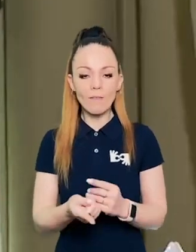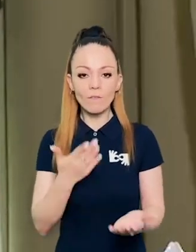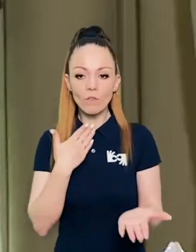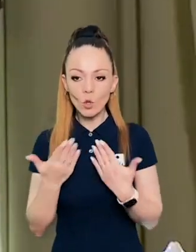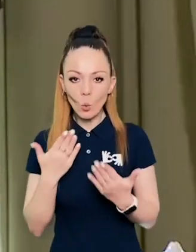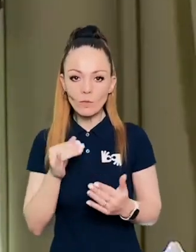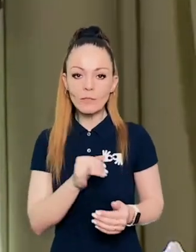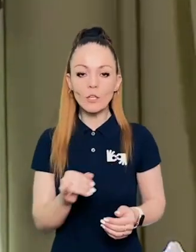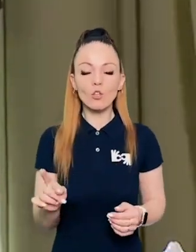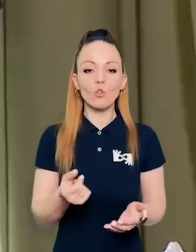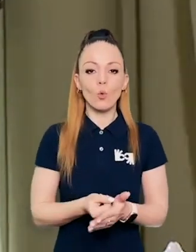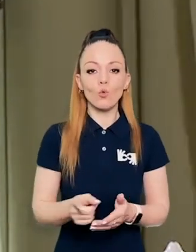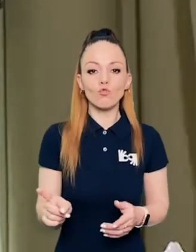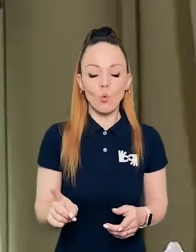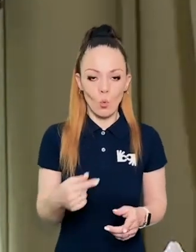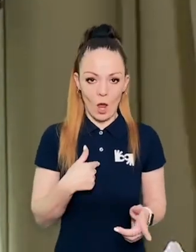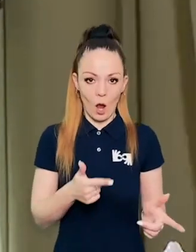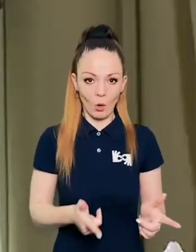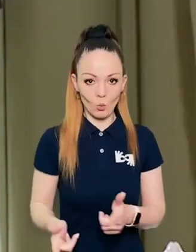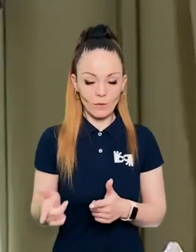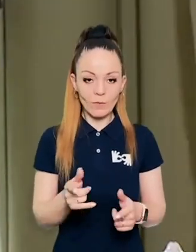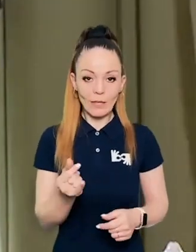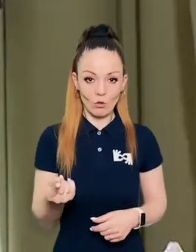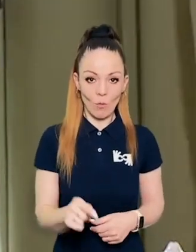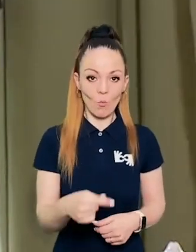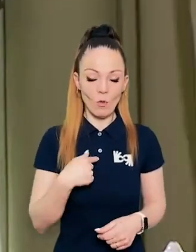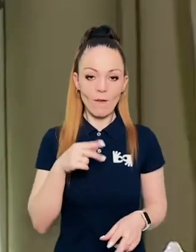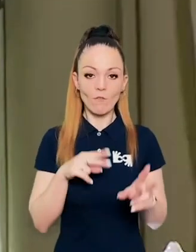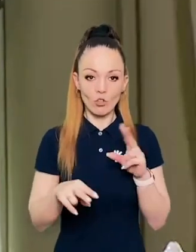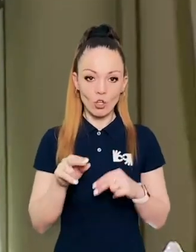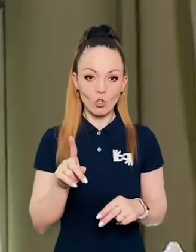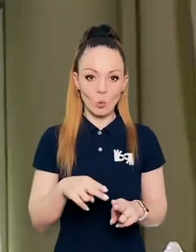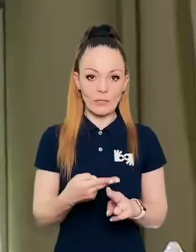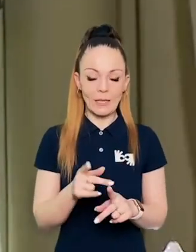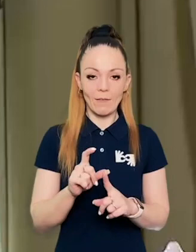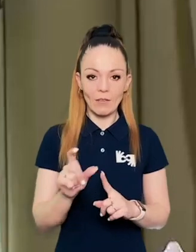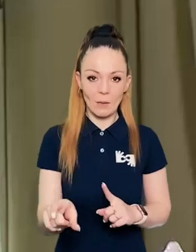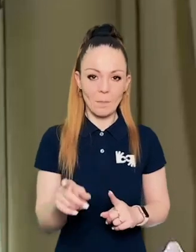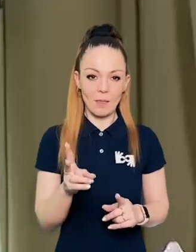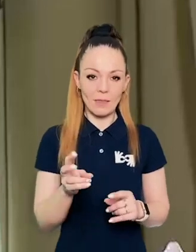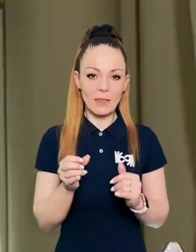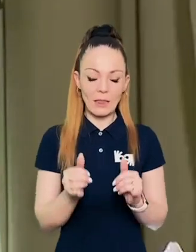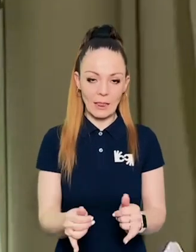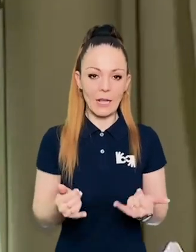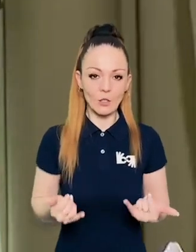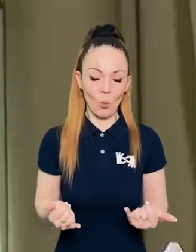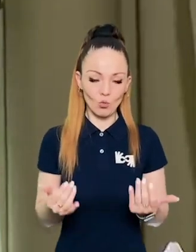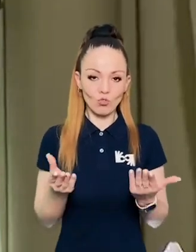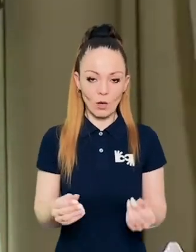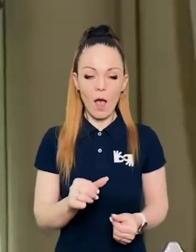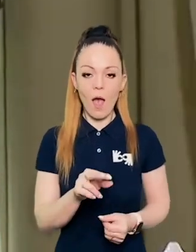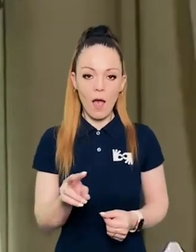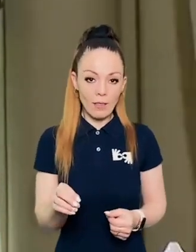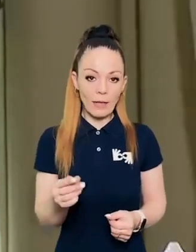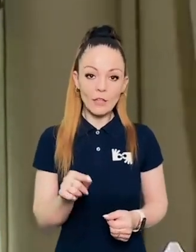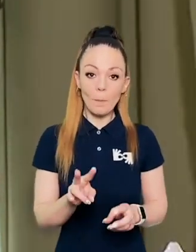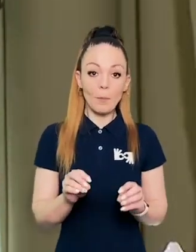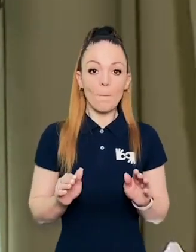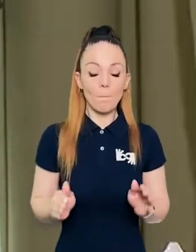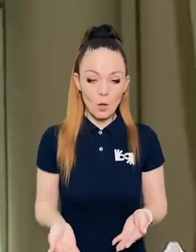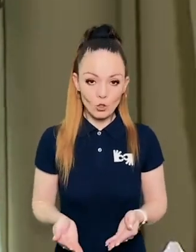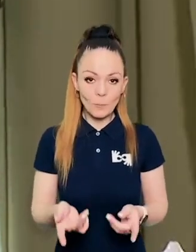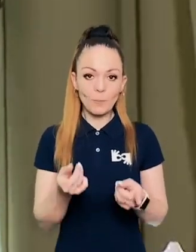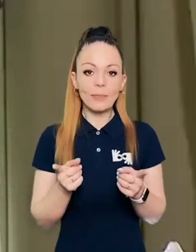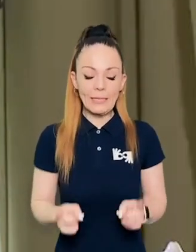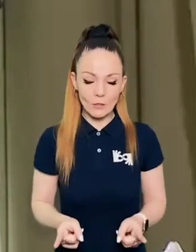як відноситись і до чого готувався. І тому я вважаю, що це відповідь не для сьогоднішнього дня.